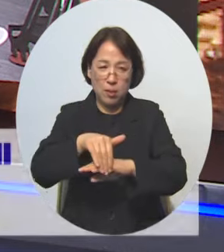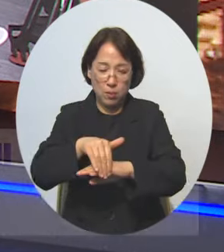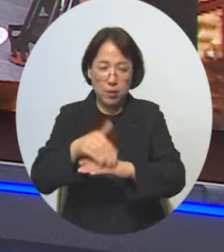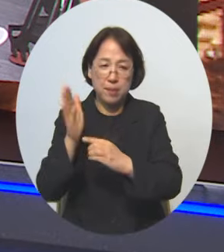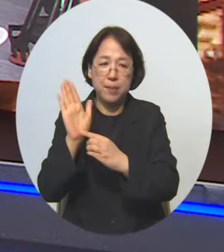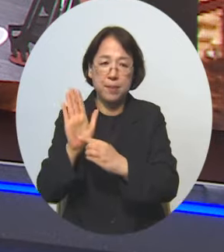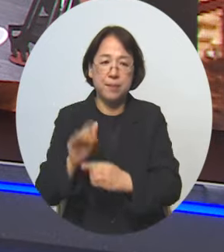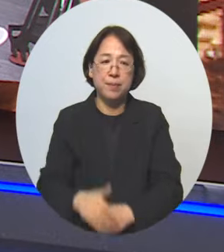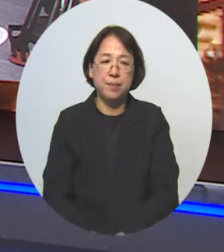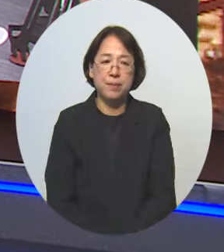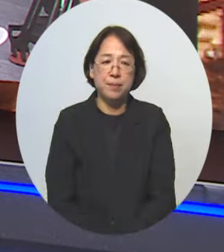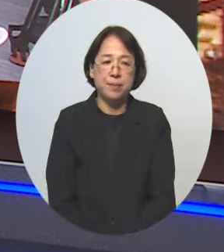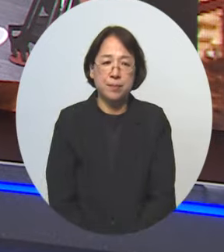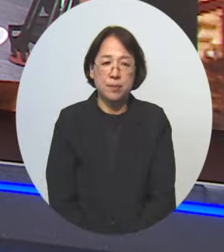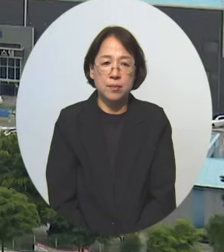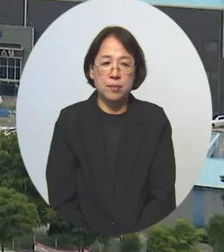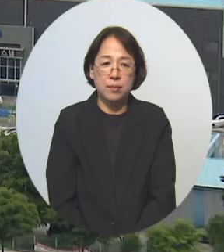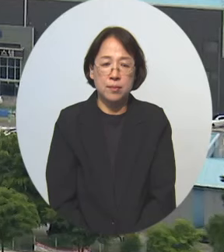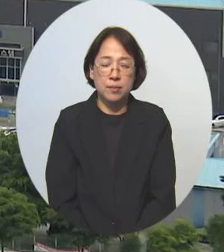보도합니다.